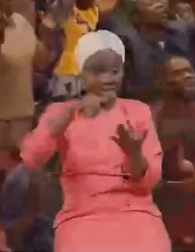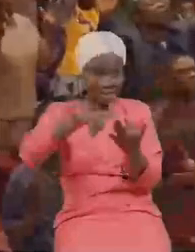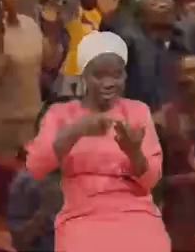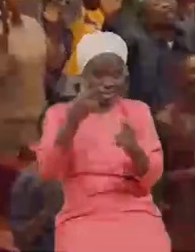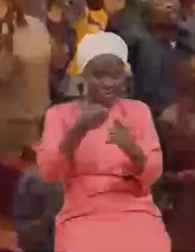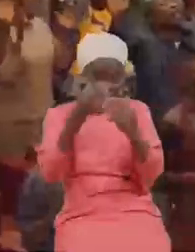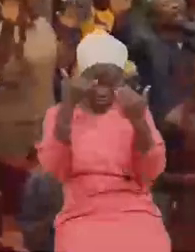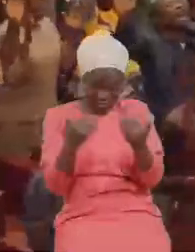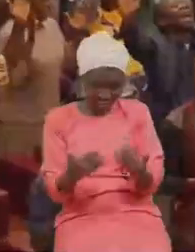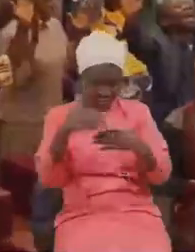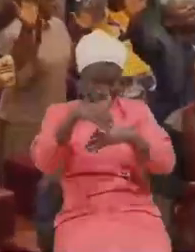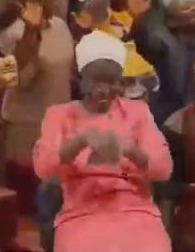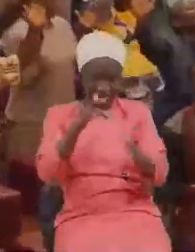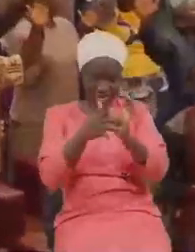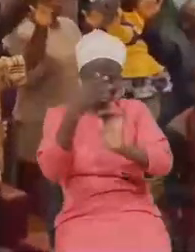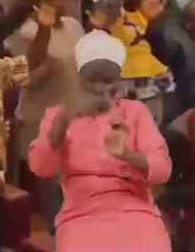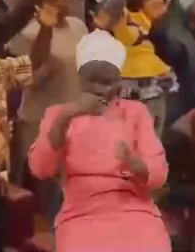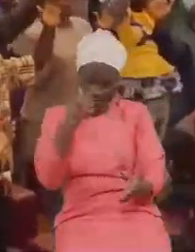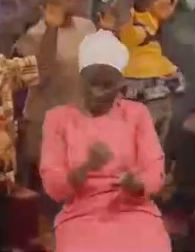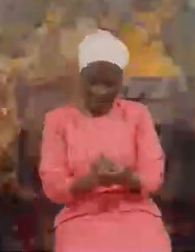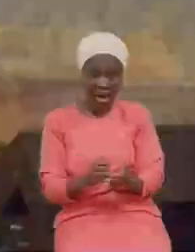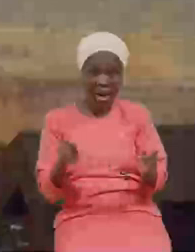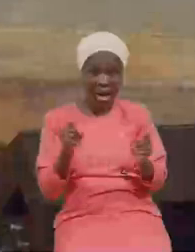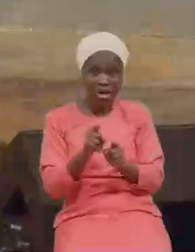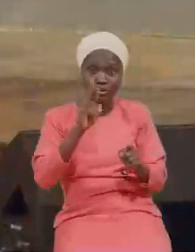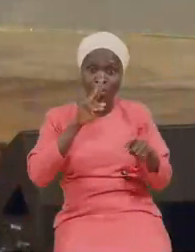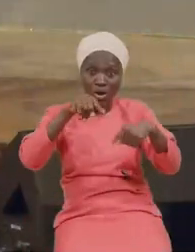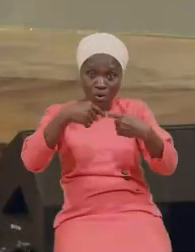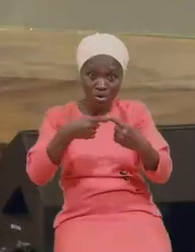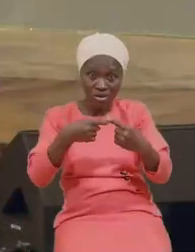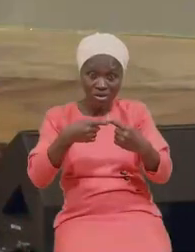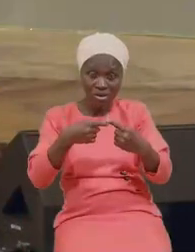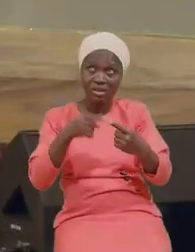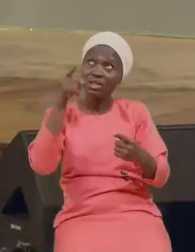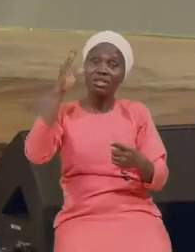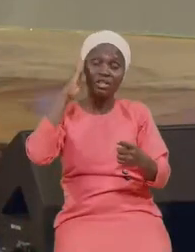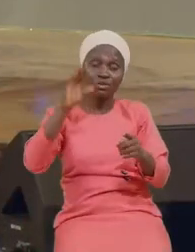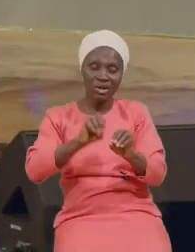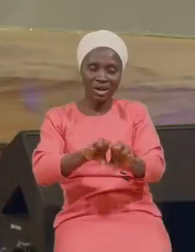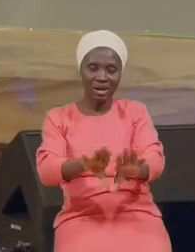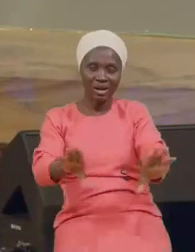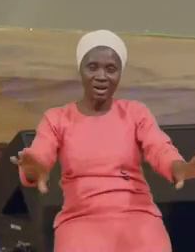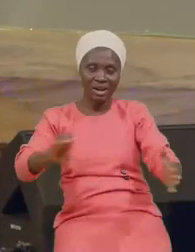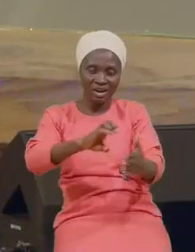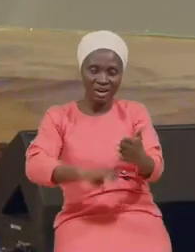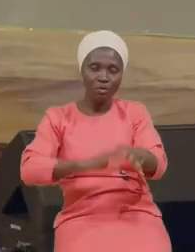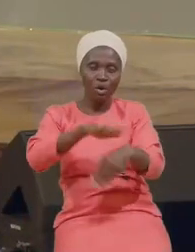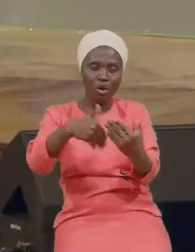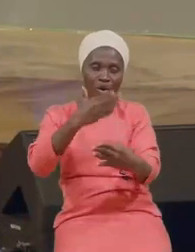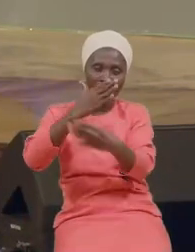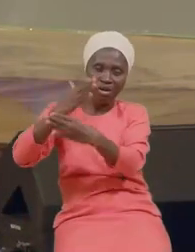partir de ce soir comme tu vas rentrer à la chez toi comme tu vas n'importe tu vas Dieu